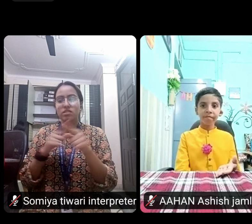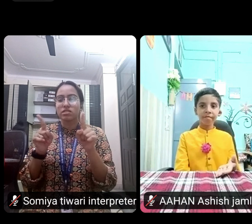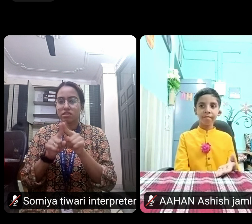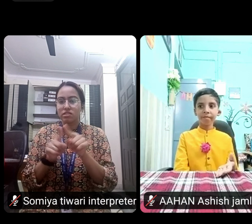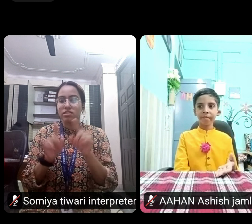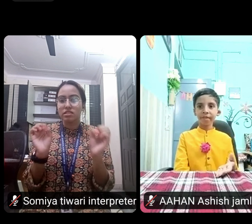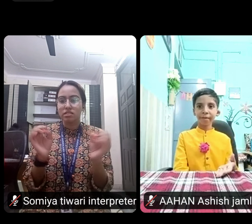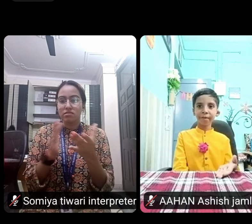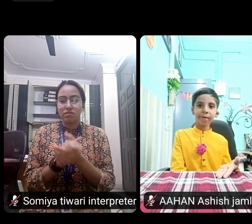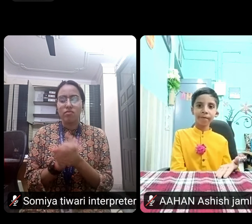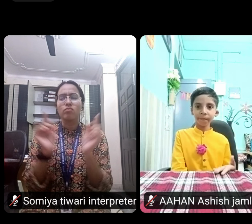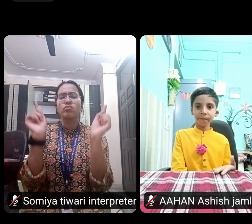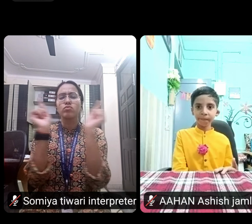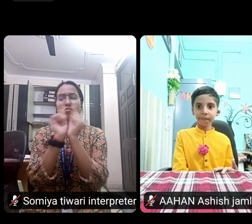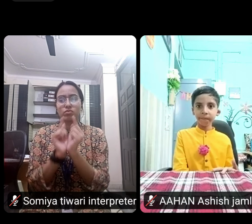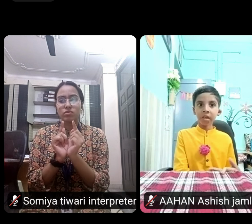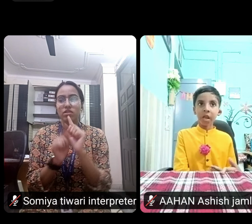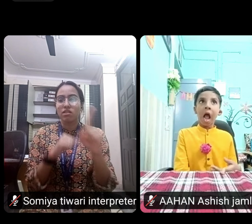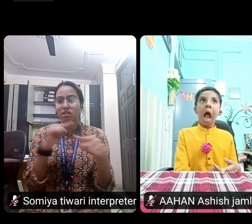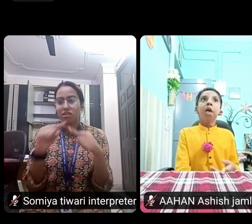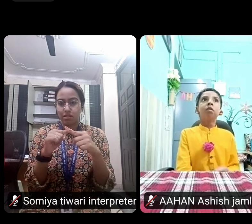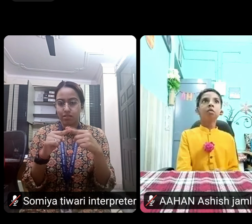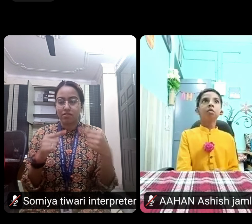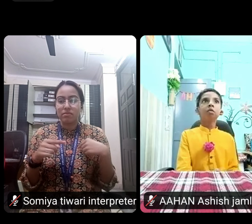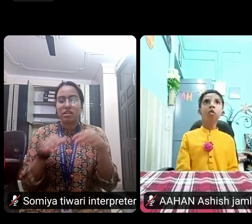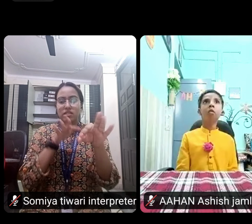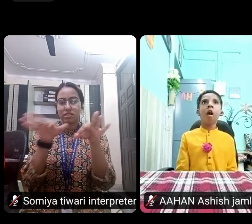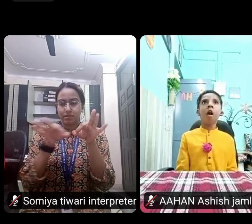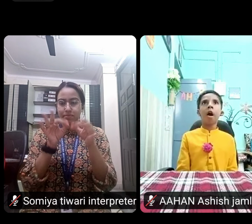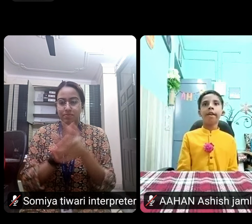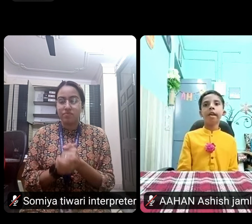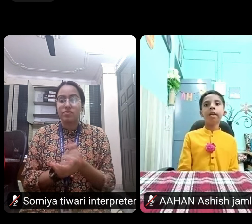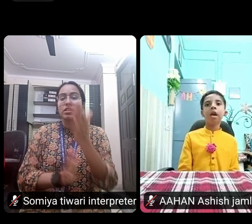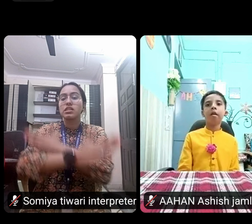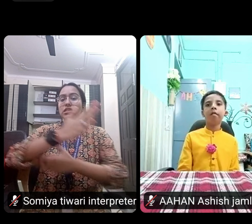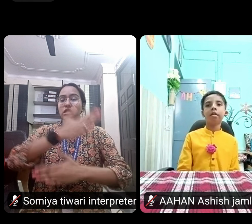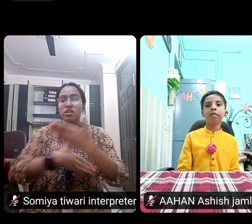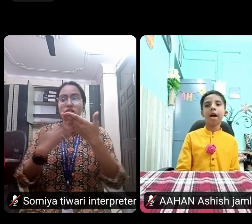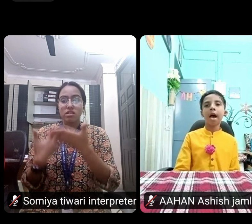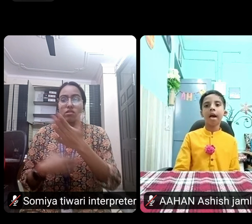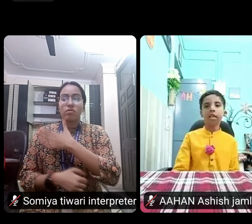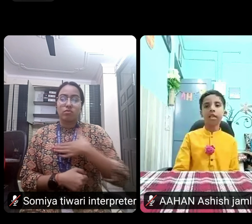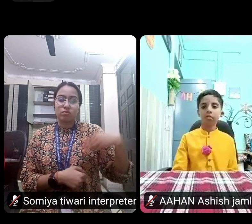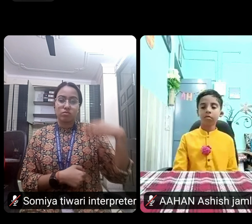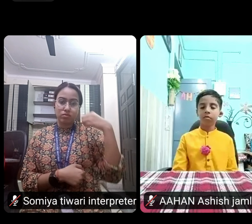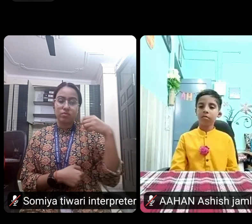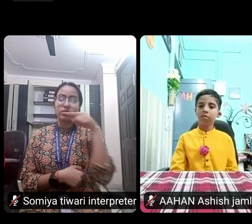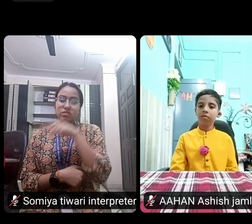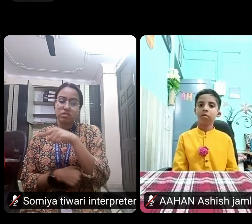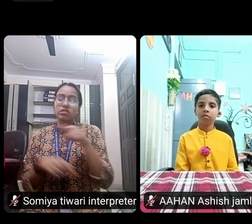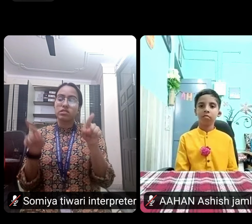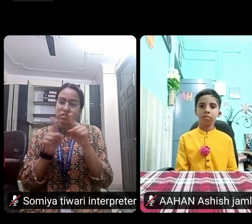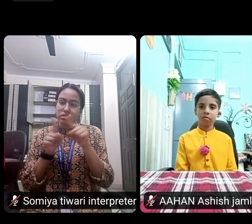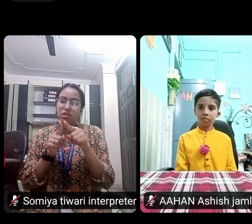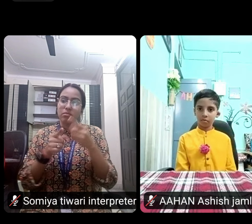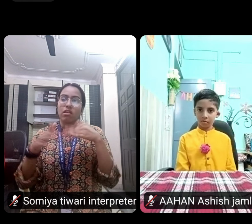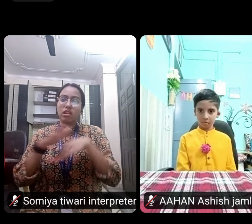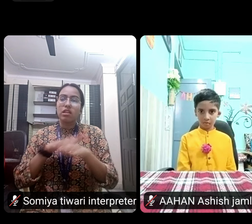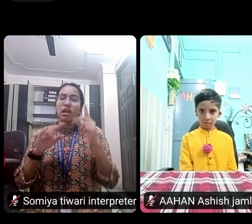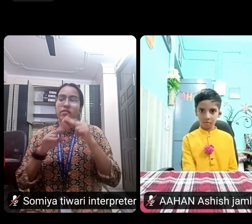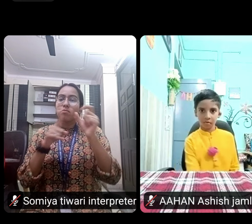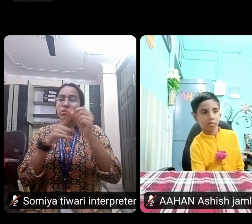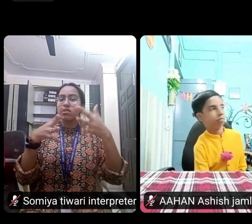सा सार्थक के बारे में बताना चाहूंगा. सार्थक एक ऑर्गेनाइजेशन है जो डिसेबिलिटी सेक्टर में काम करती है, जो